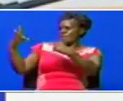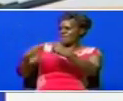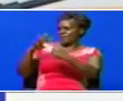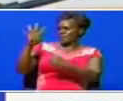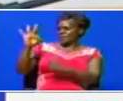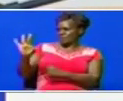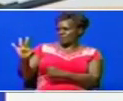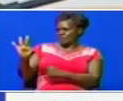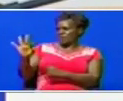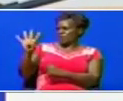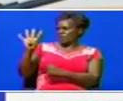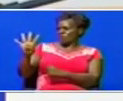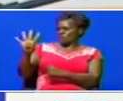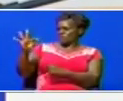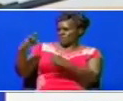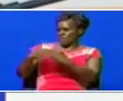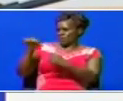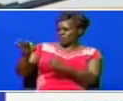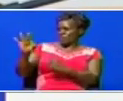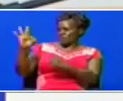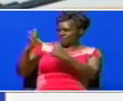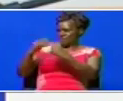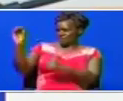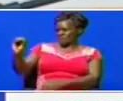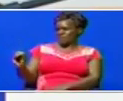54,783, that's 48.38%.